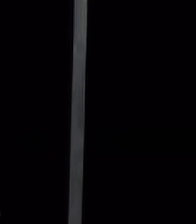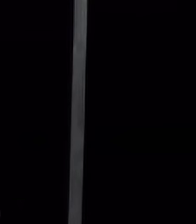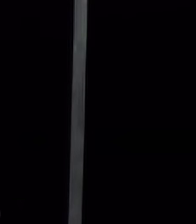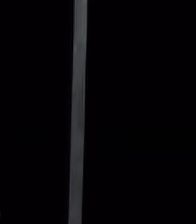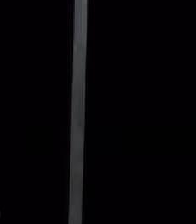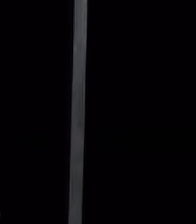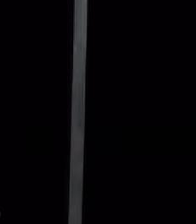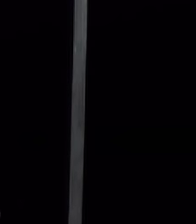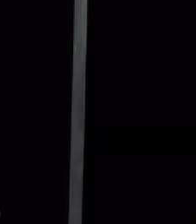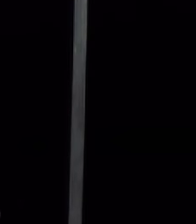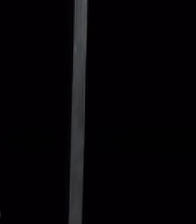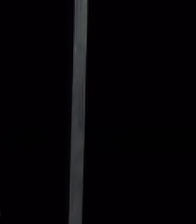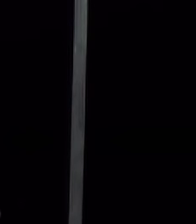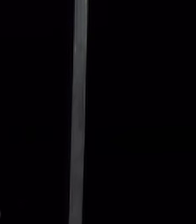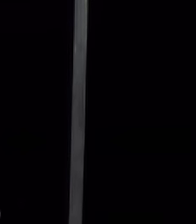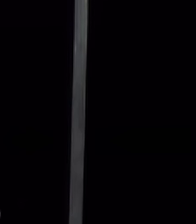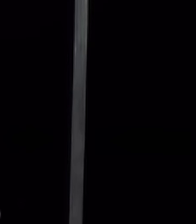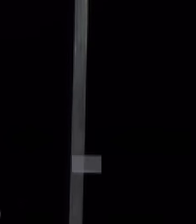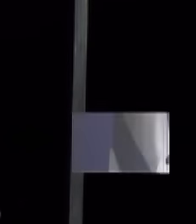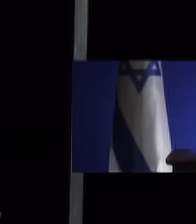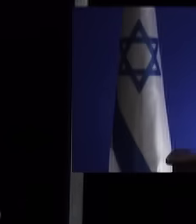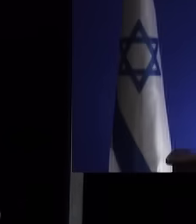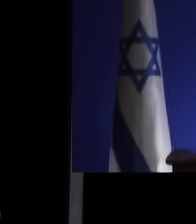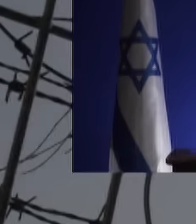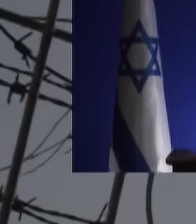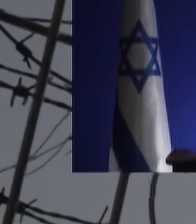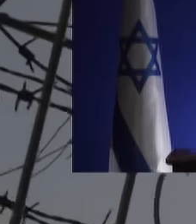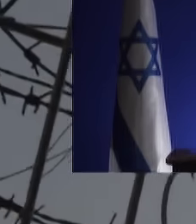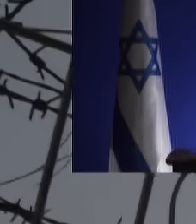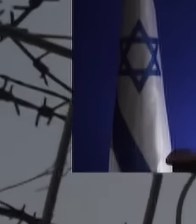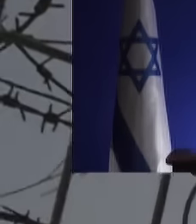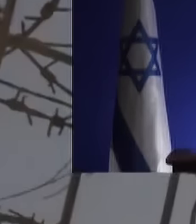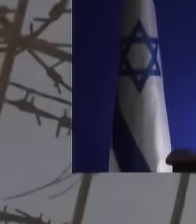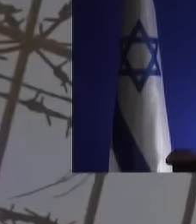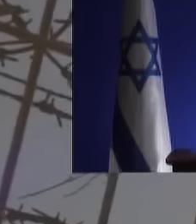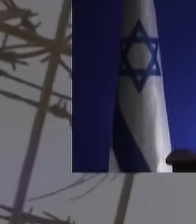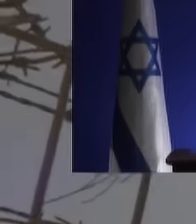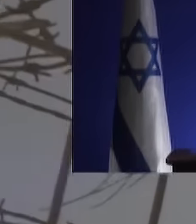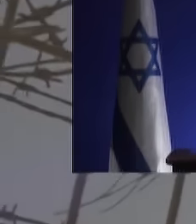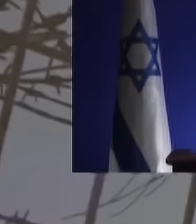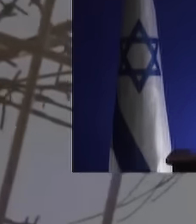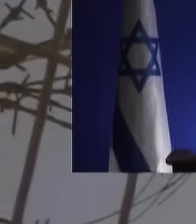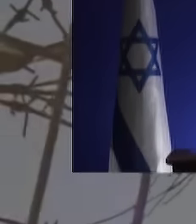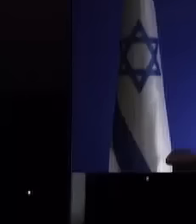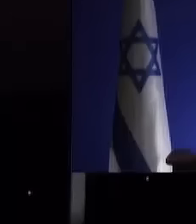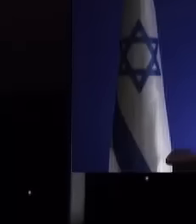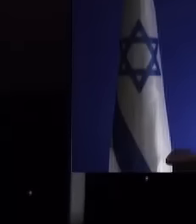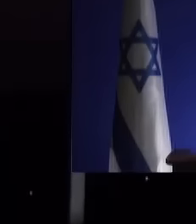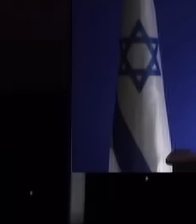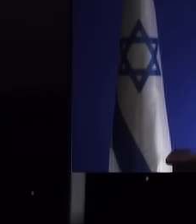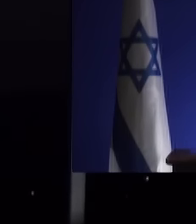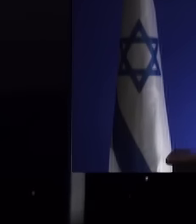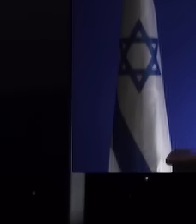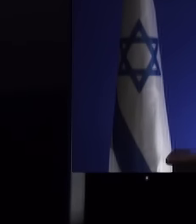צורות של ירי מכל הכיוונים, החזרנו מכת אש חזקה, קיבלנו החלטה שרק אנשי סגל קופצים לעמדות, הם